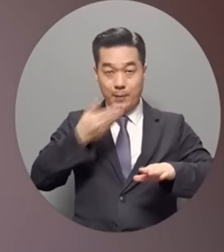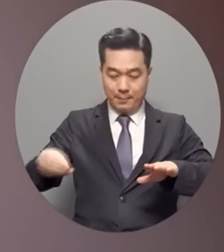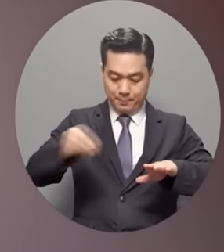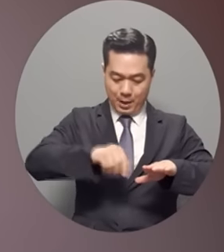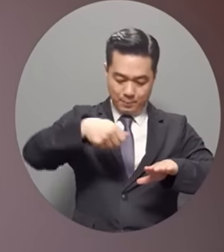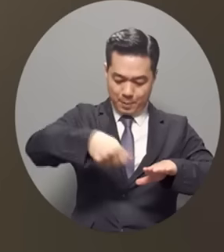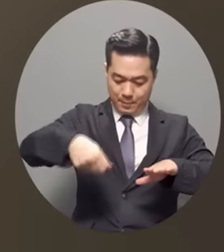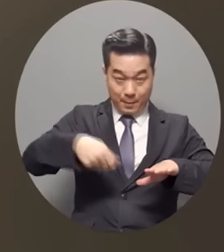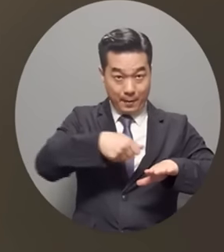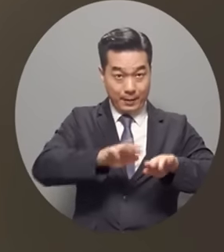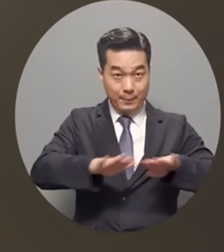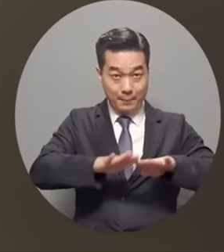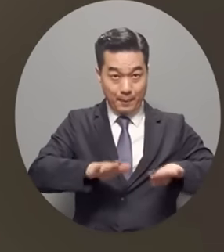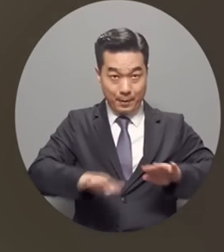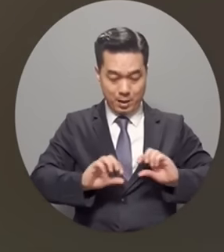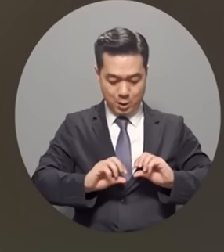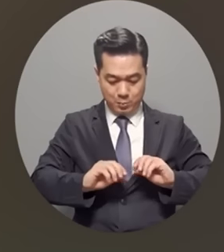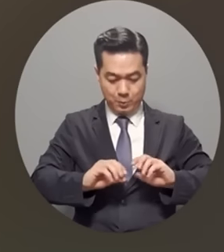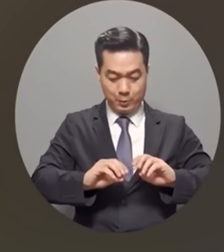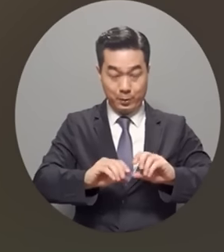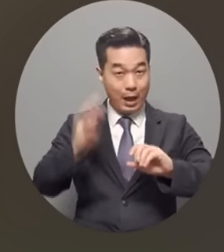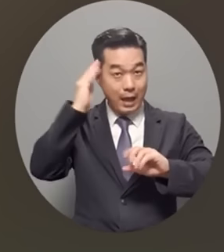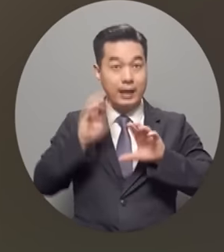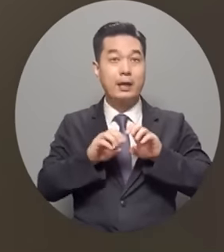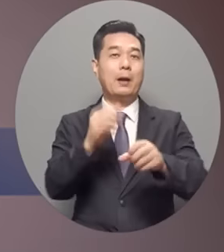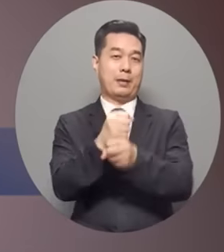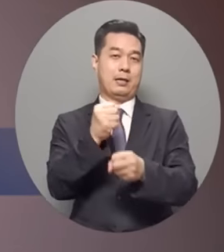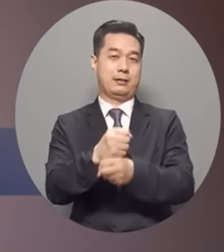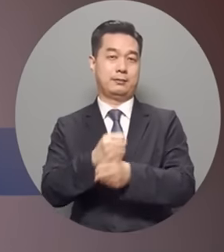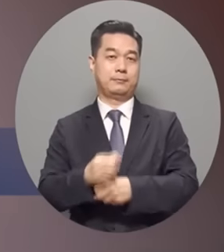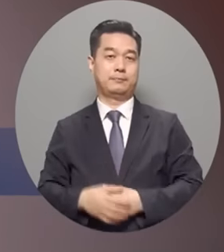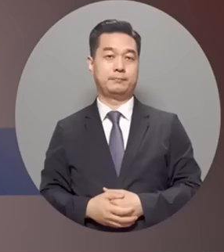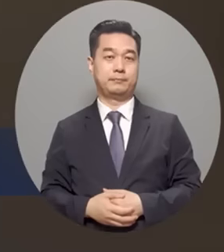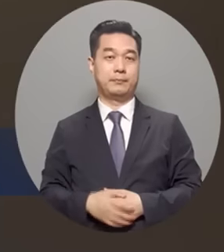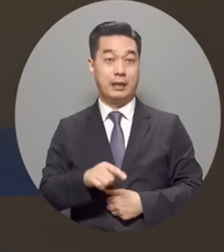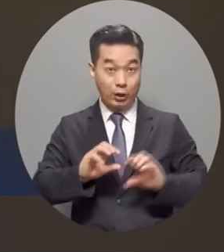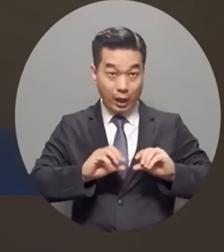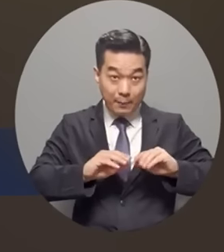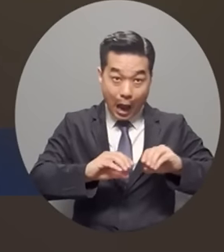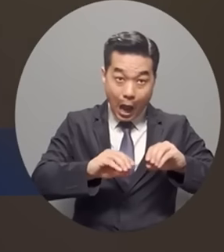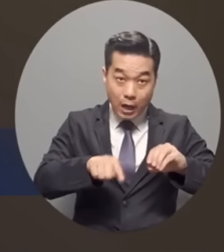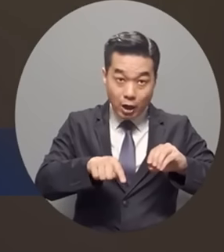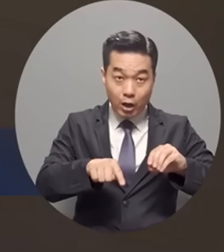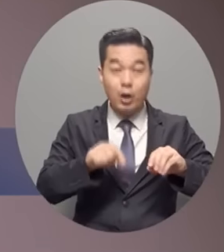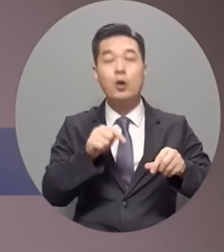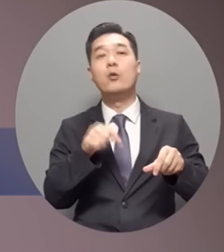눌러 편 뒤 돌돌 말아 김밥을 만듭니다. Roll it up. And